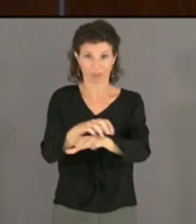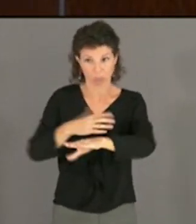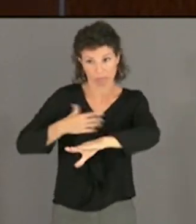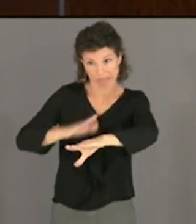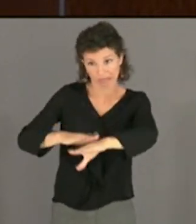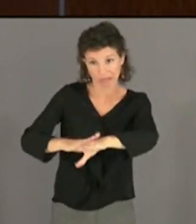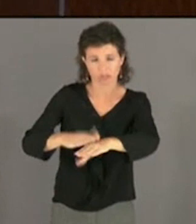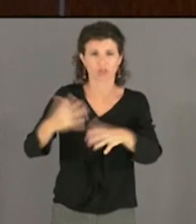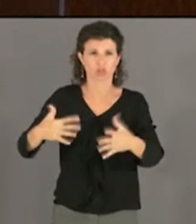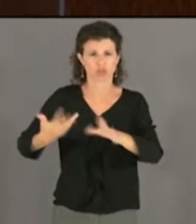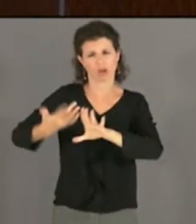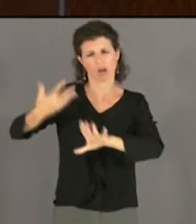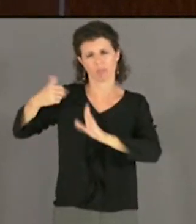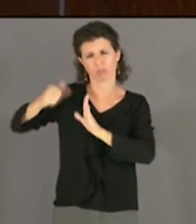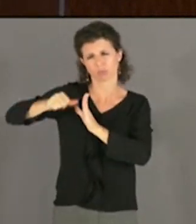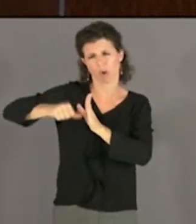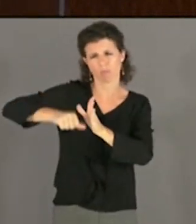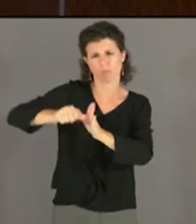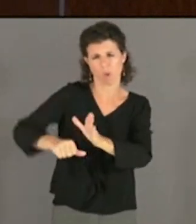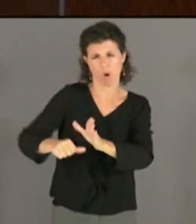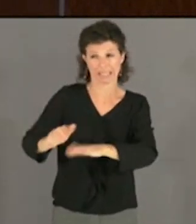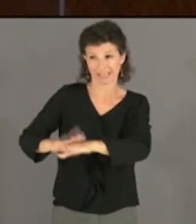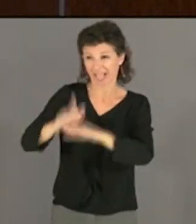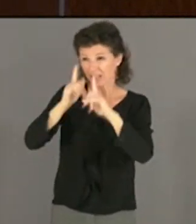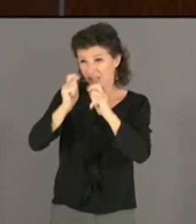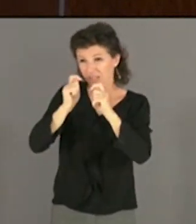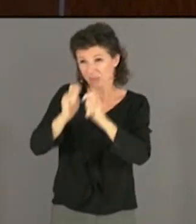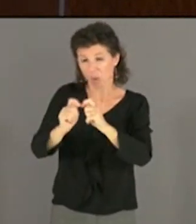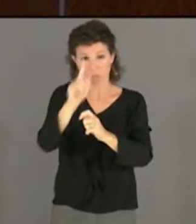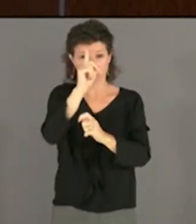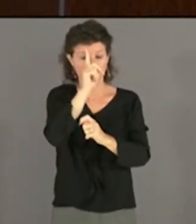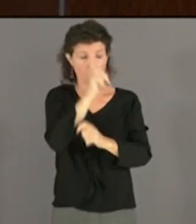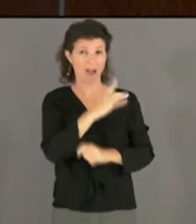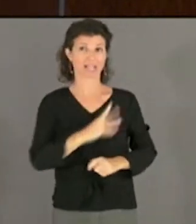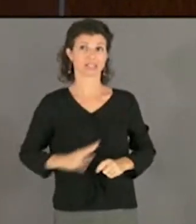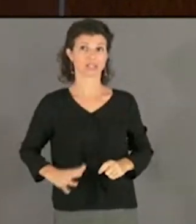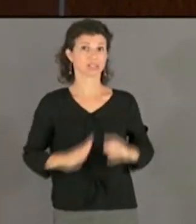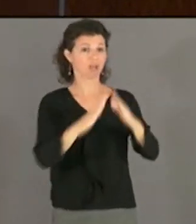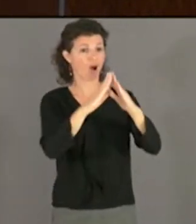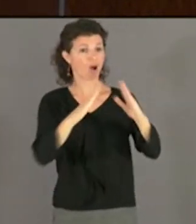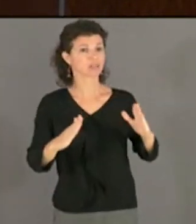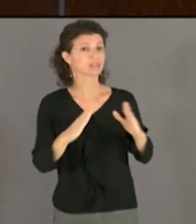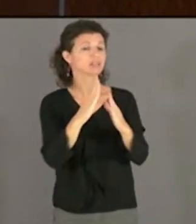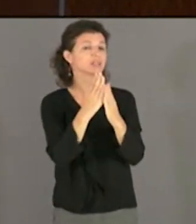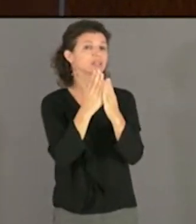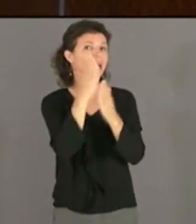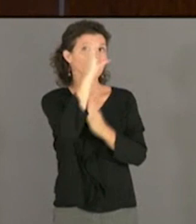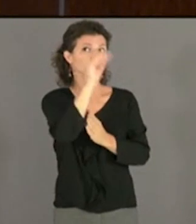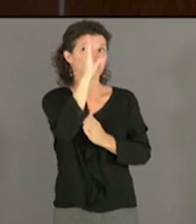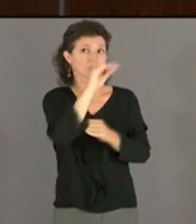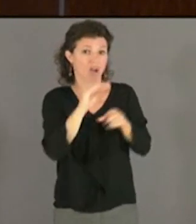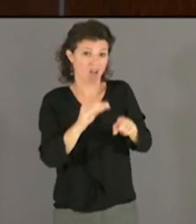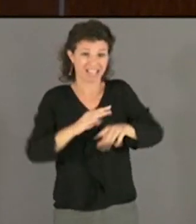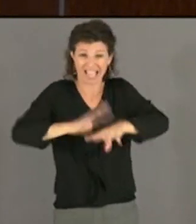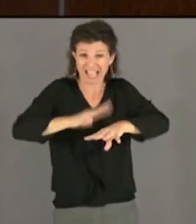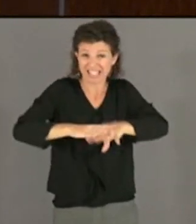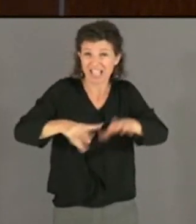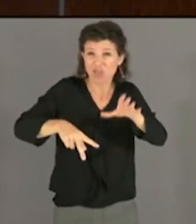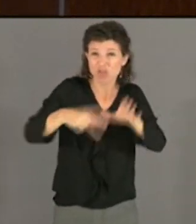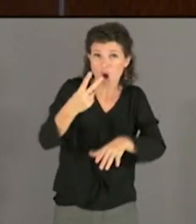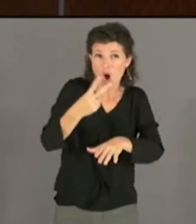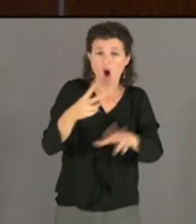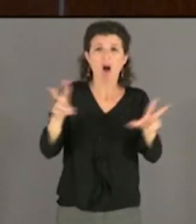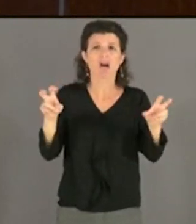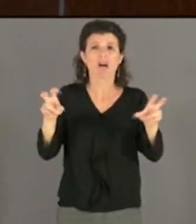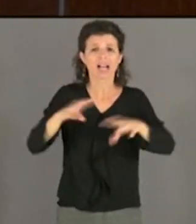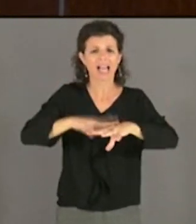mois, sur la situation d'une résidence étudiante dans les quartiers nord, au Merlan, la